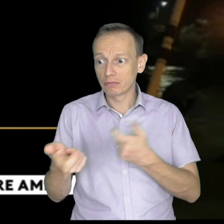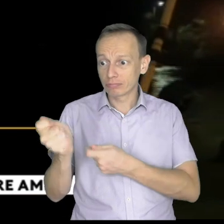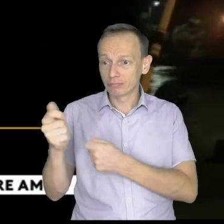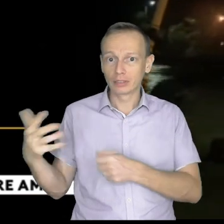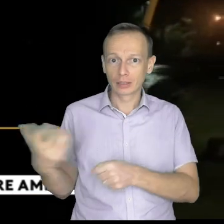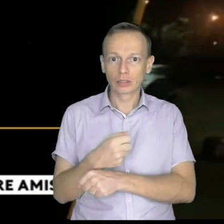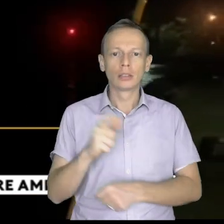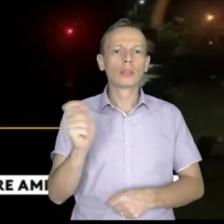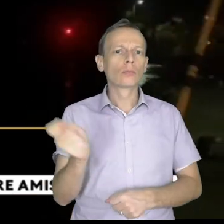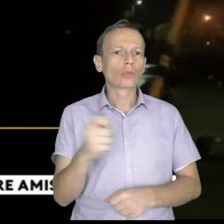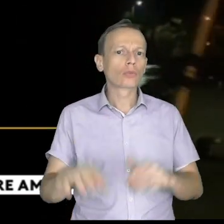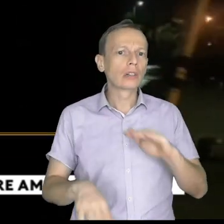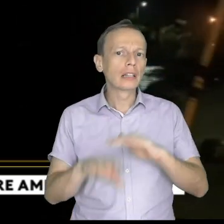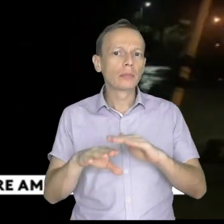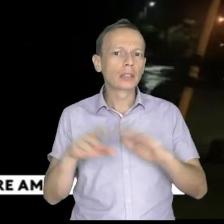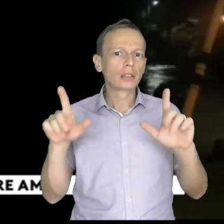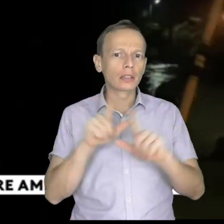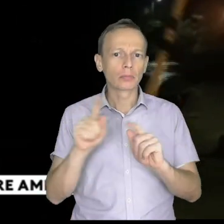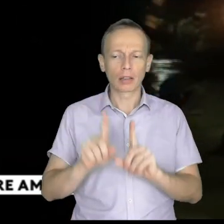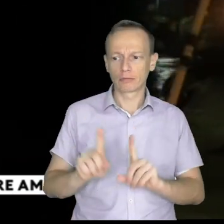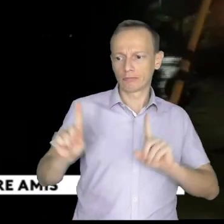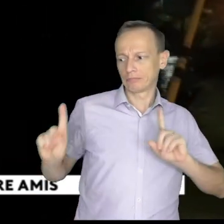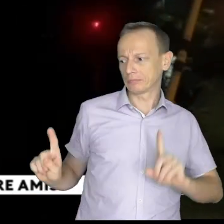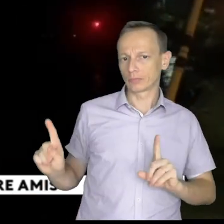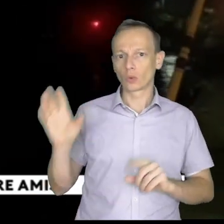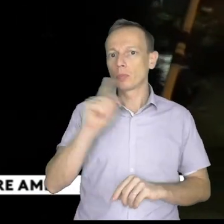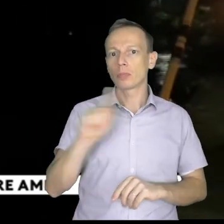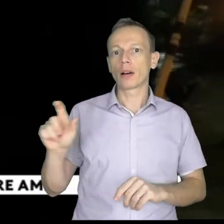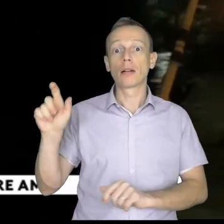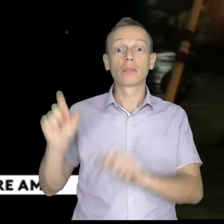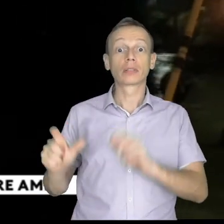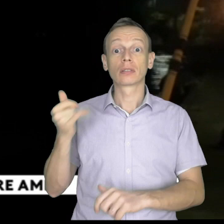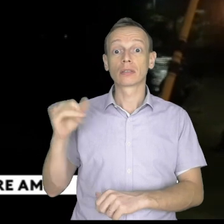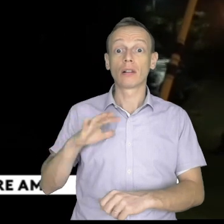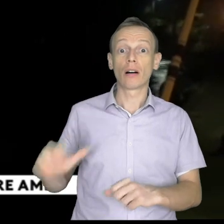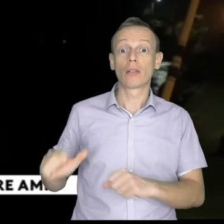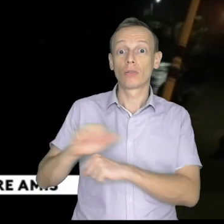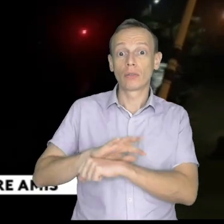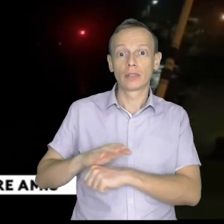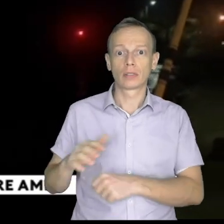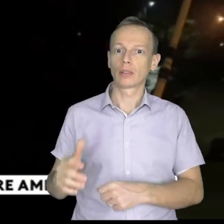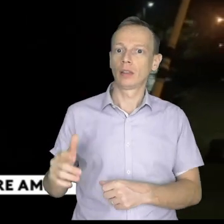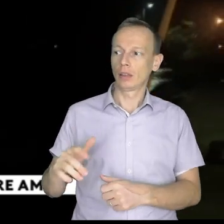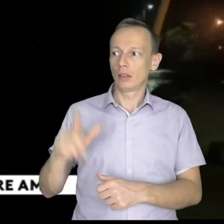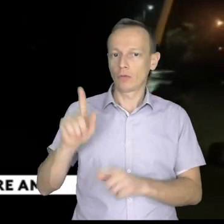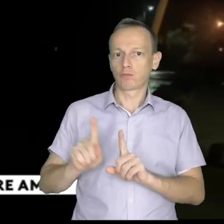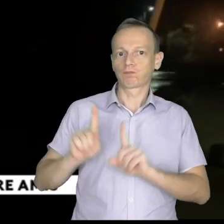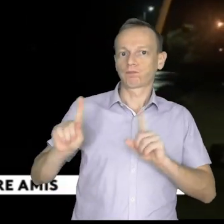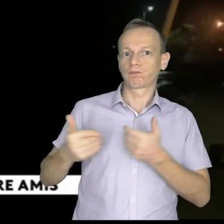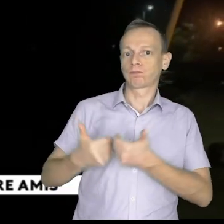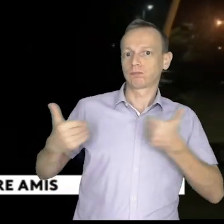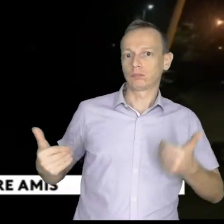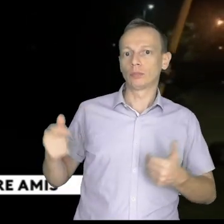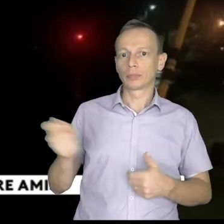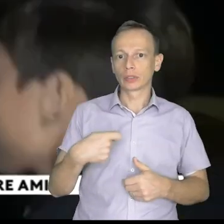Non, on respectait la limite entre tout le monde. On pense aux gens qui ont le Covid, tout le monde qui restait dans